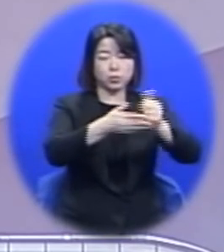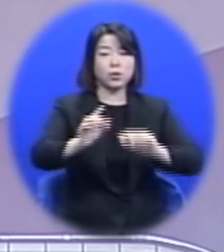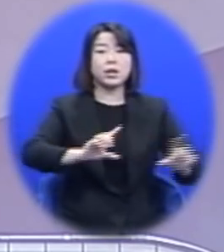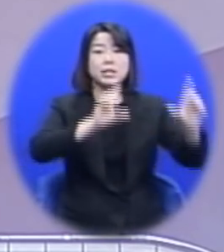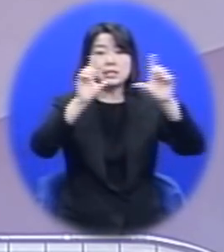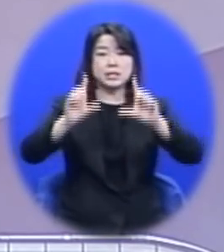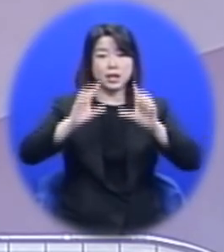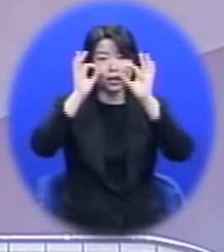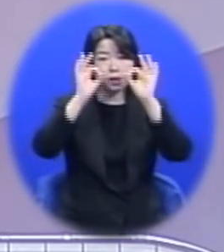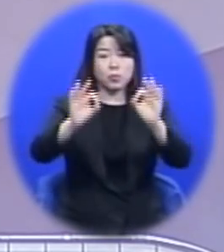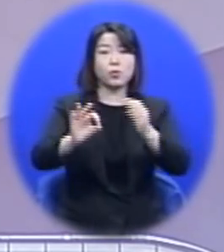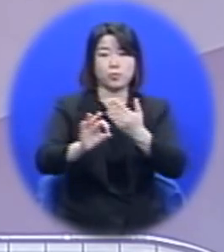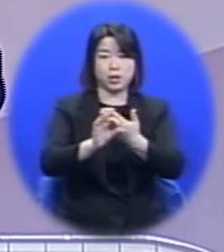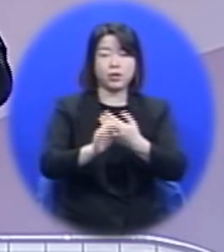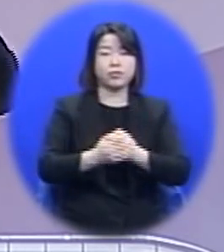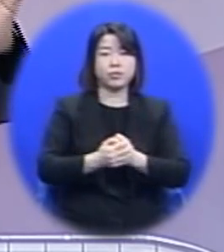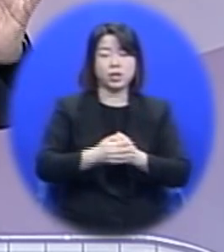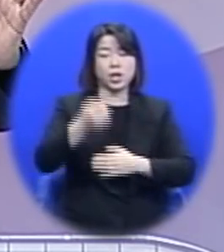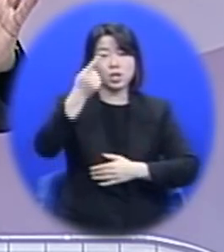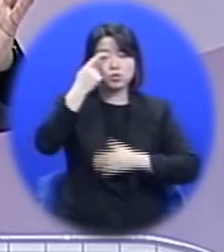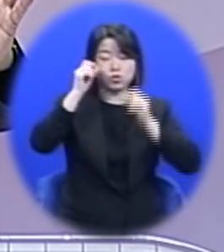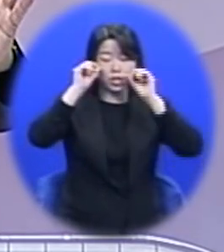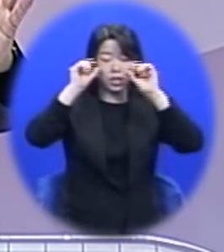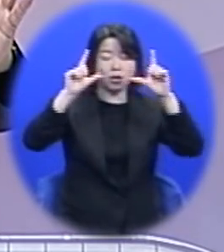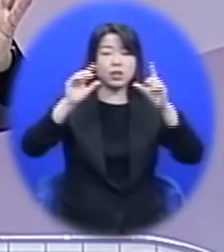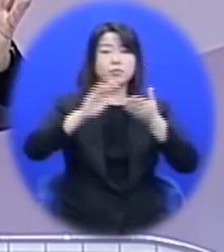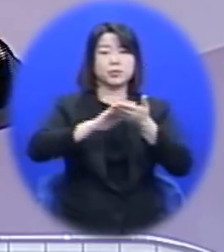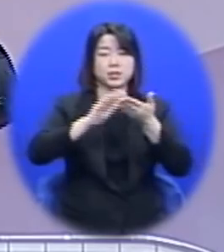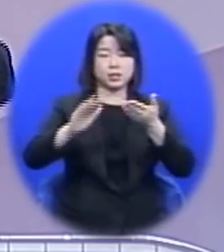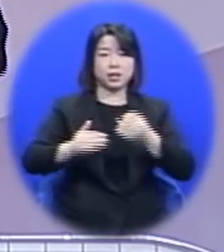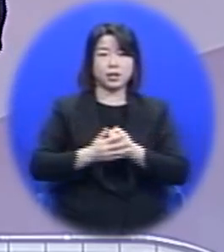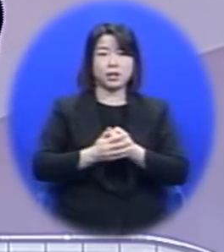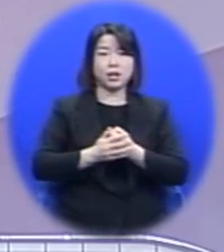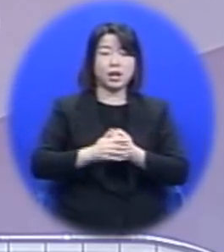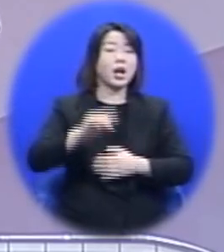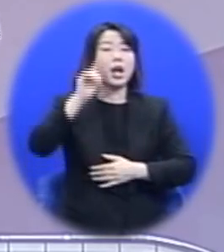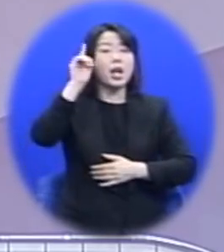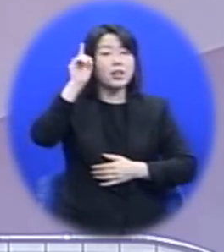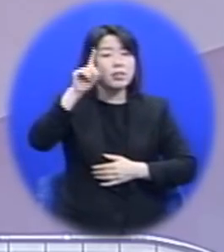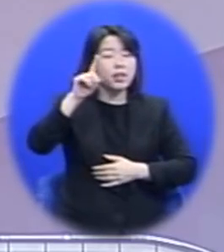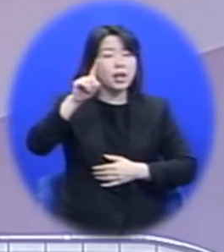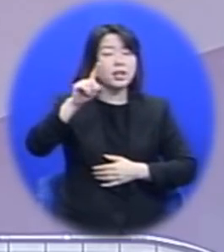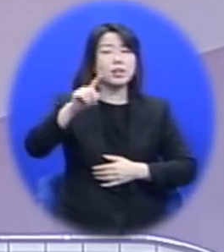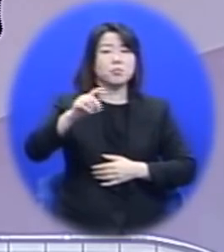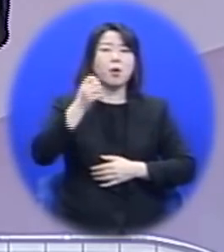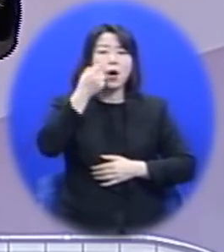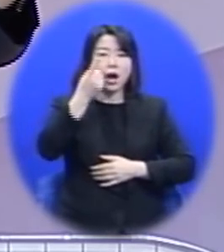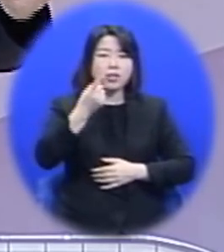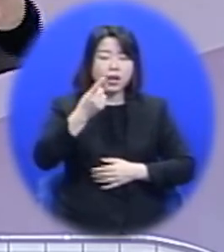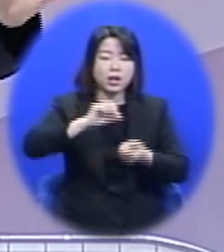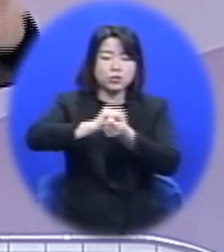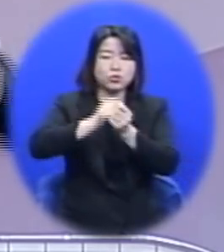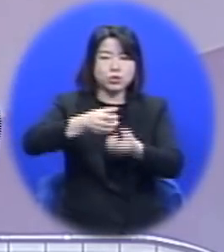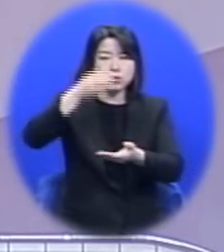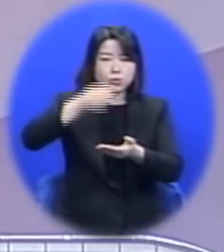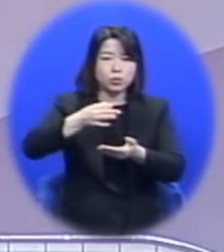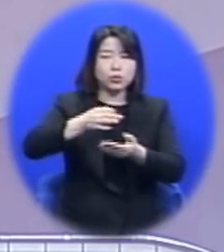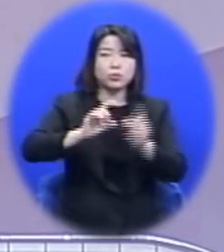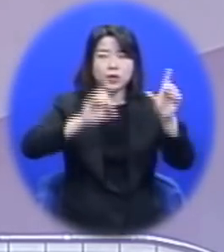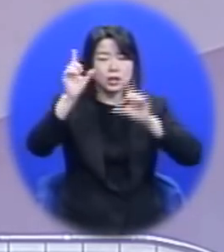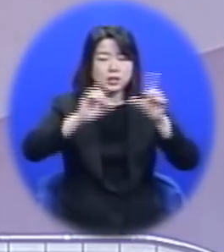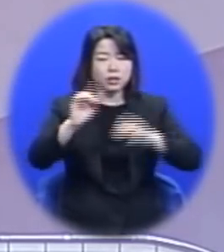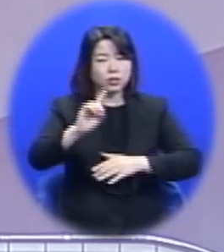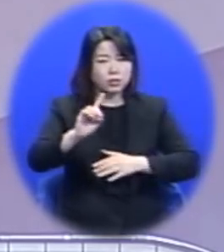살아보면 눈이 열립니다. 뭐 내일 일기가 어떻게 되고 한 달 뒤에 주식이 어떻게 될지는 전혀